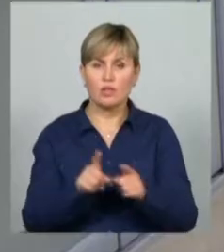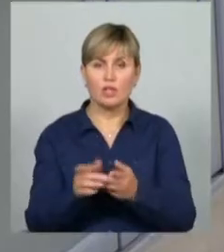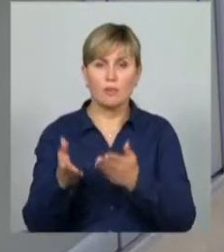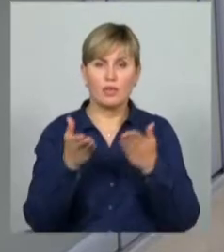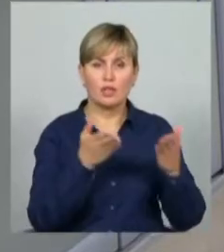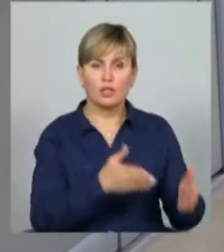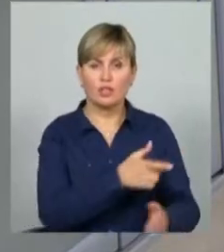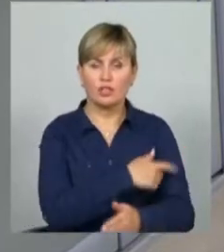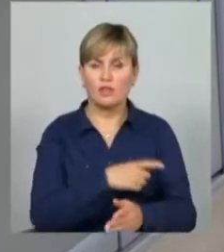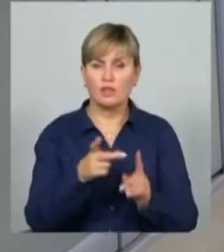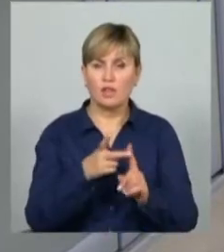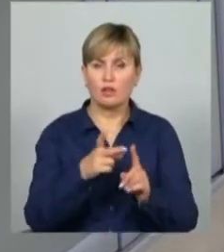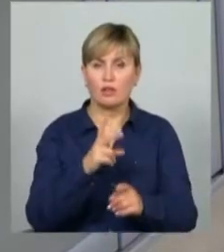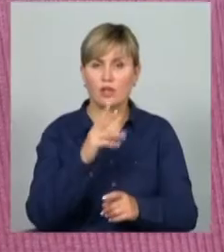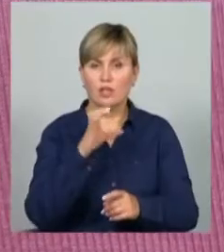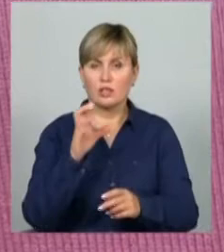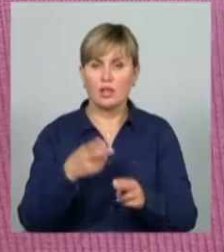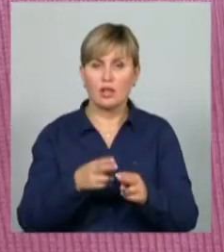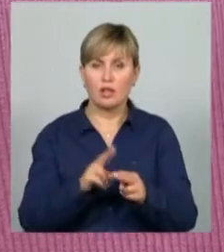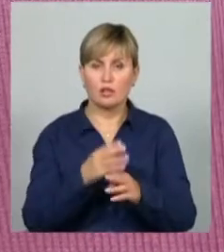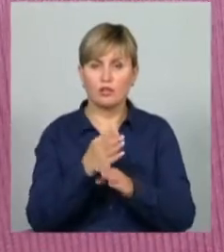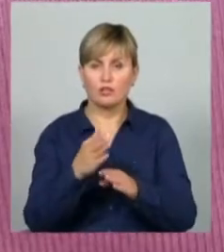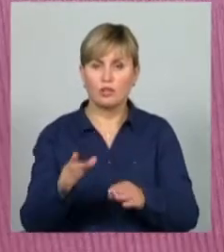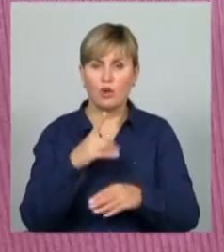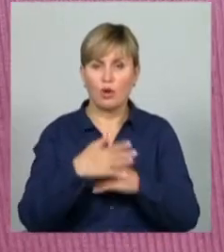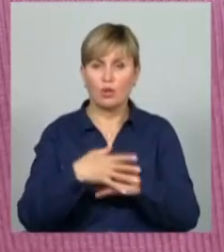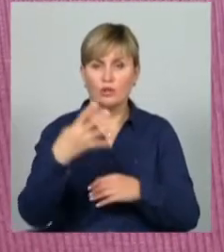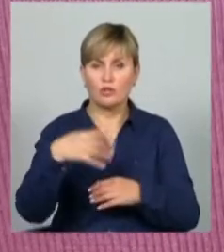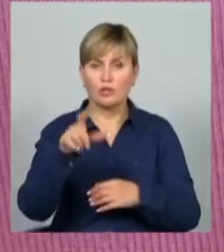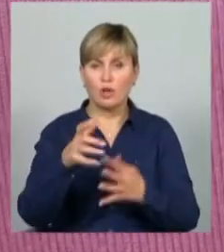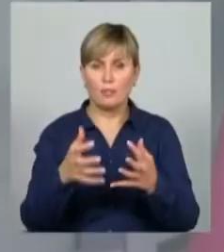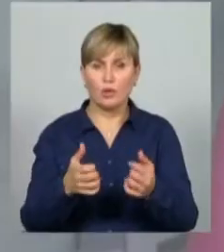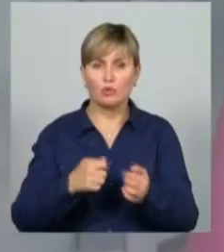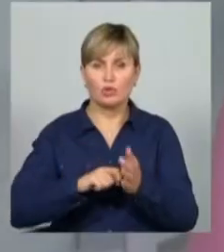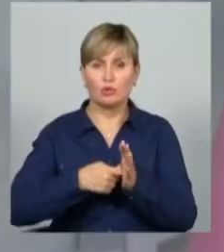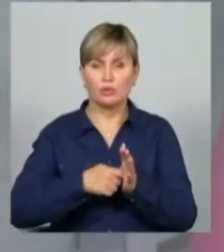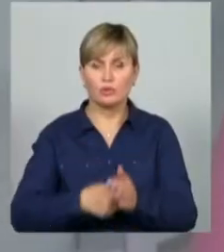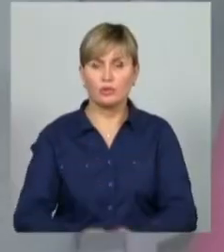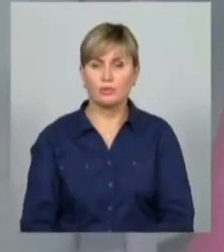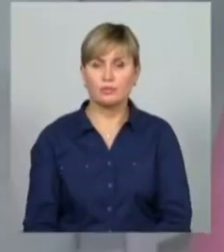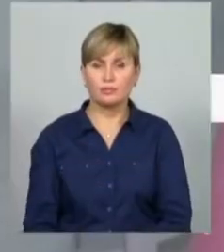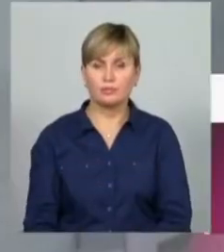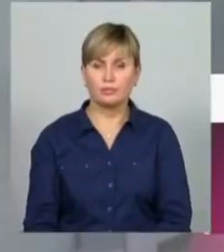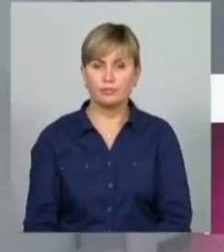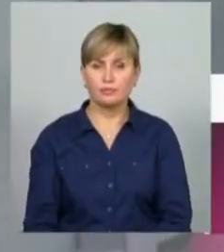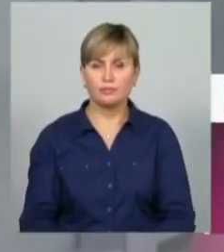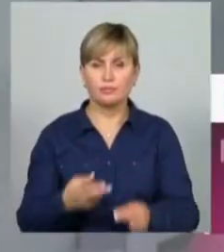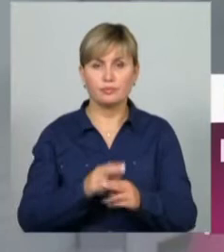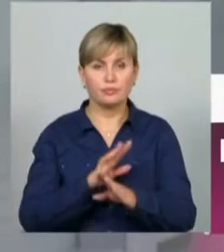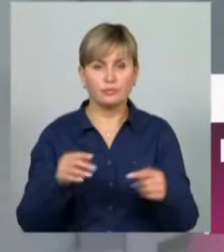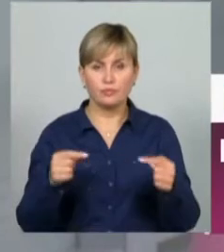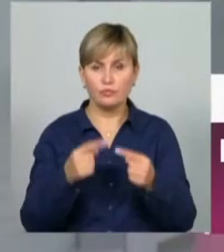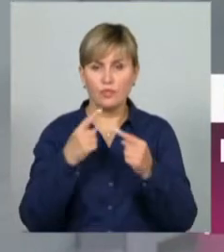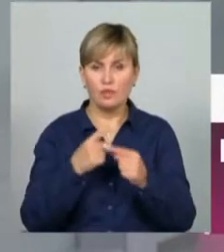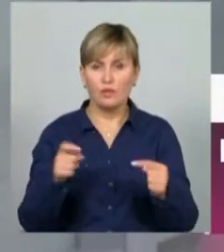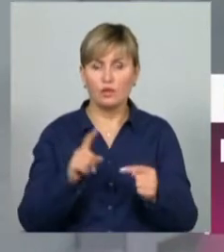пригласили членов 2-го ЖСК, часть которых, а это около 40 человек, получили ключи. Это все недостоверная